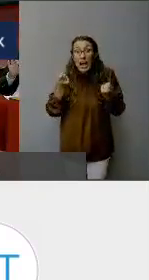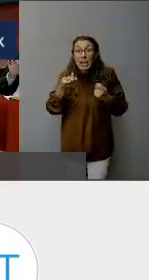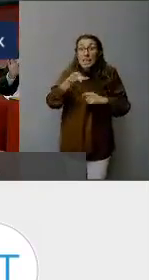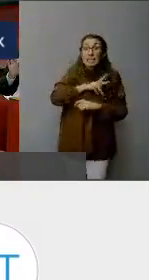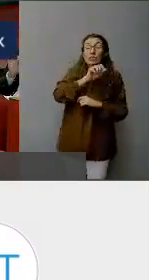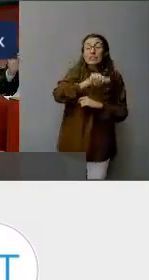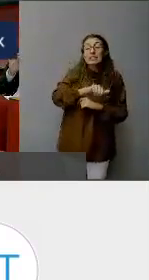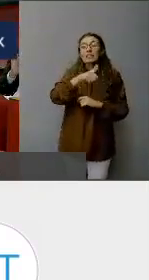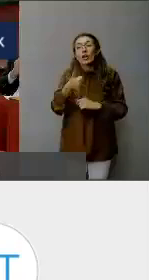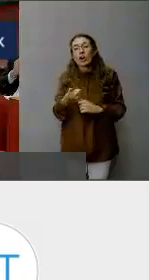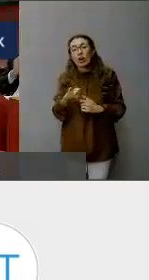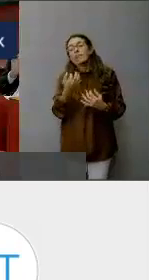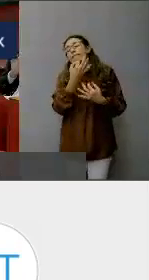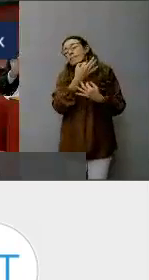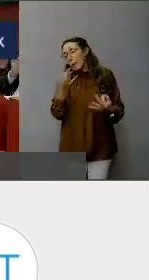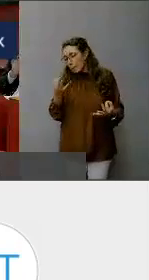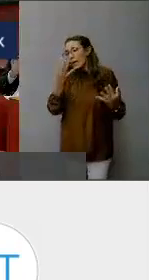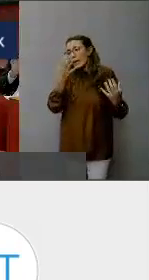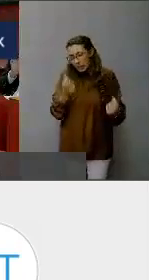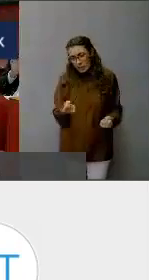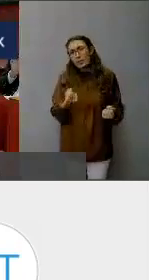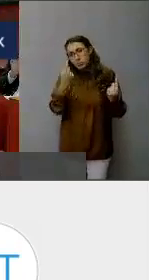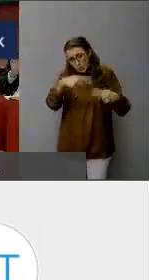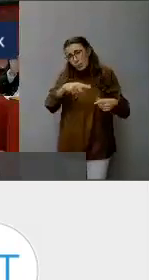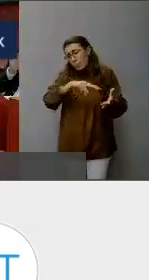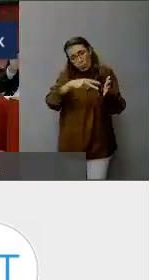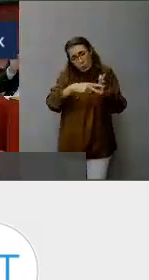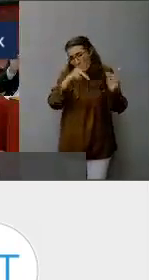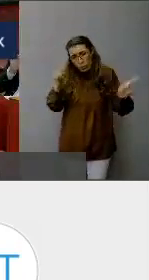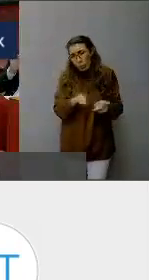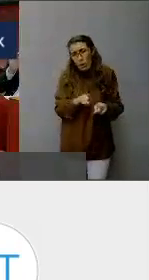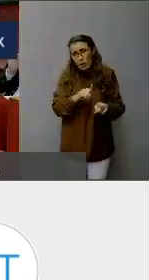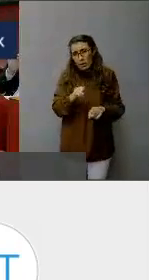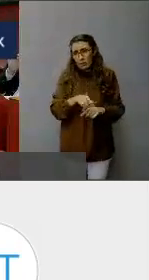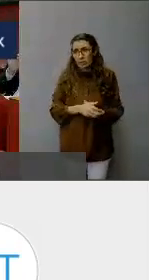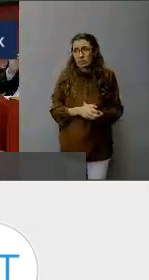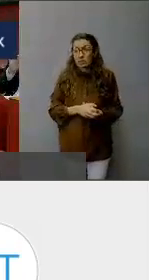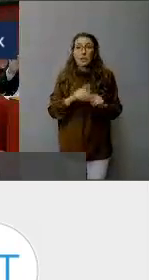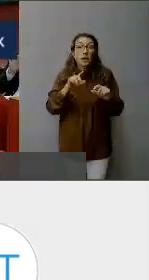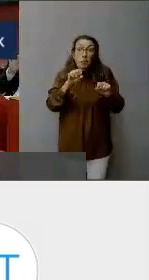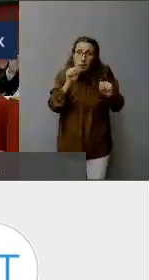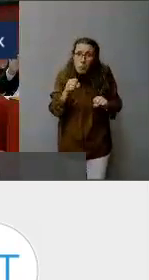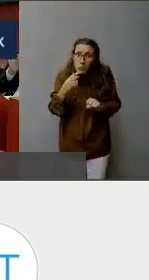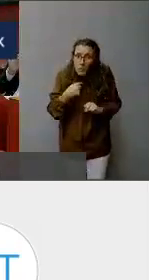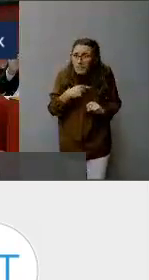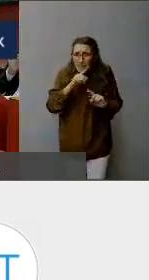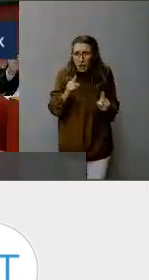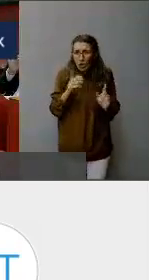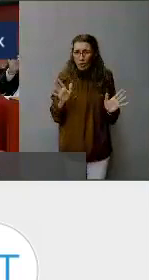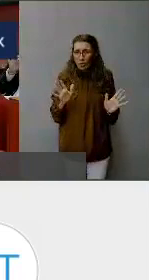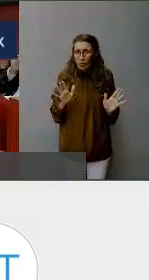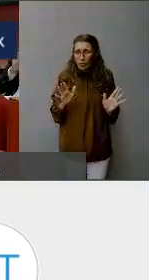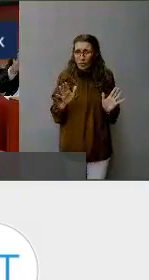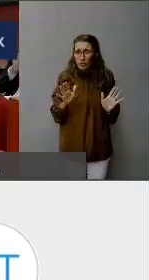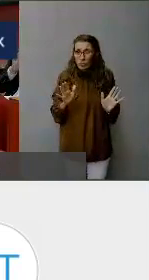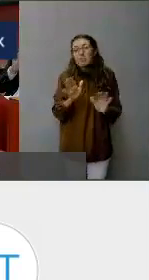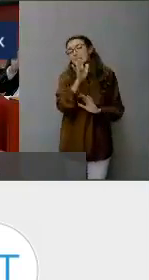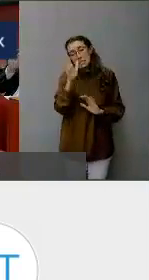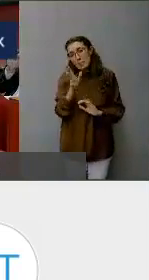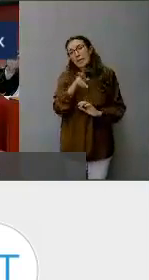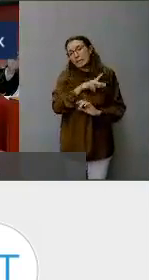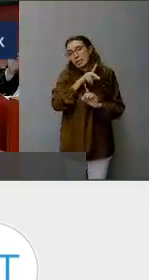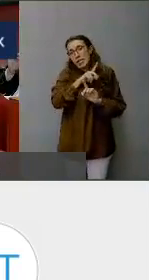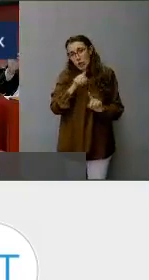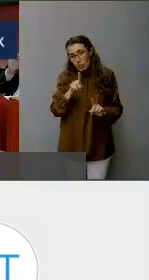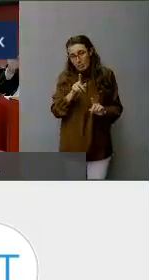o no va bene cioè anche questo è un problema poi mi può dire no e che mi pare che la risposta sia no però